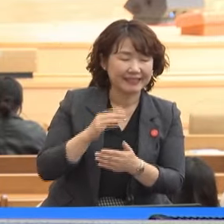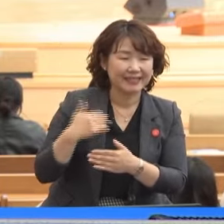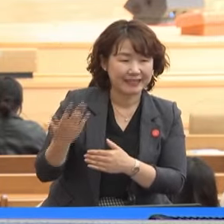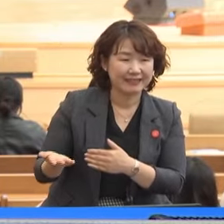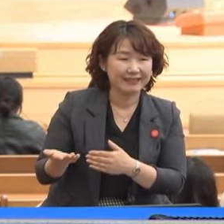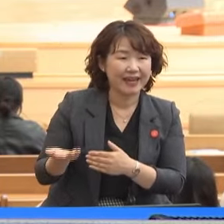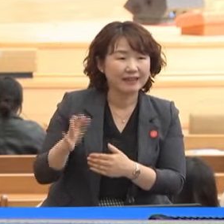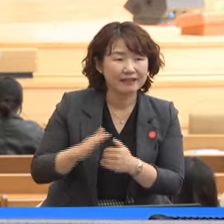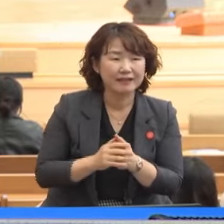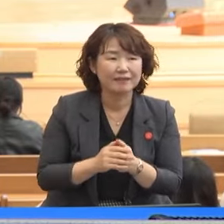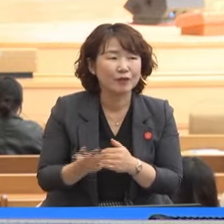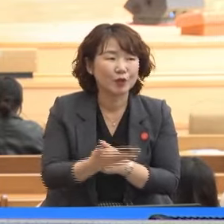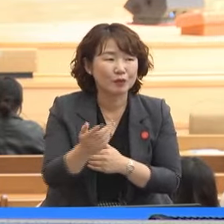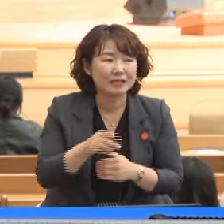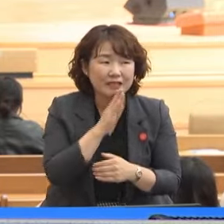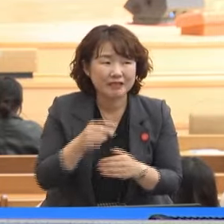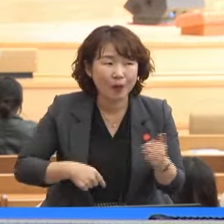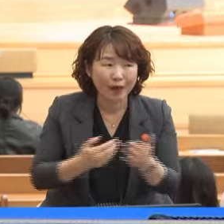회개하셨나요?